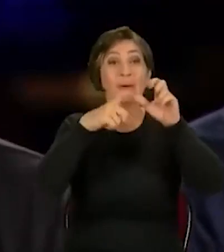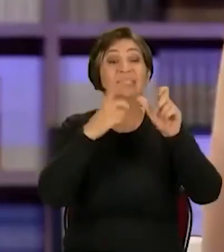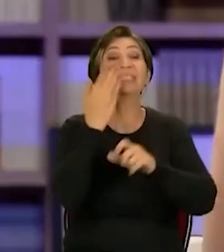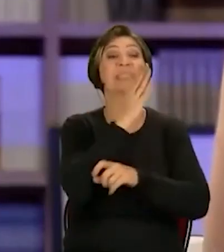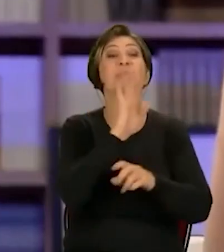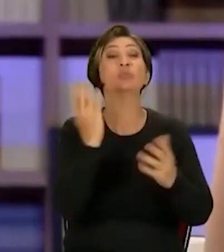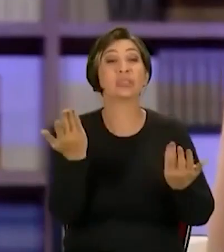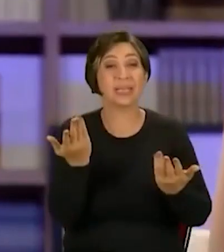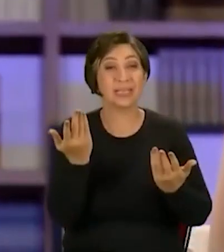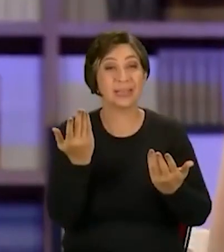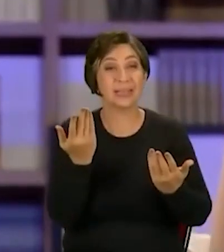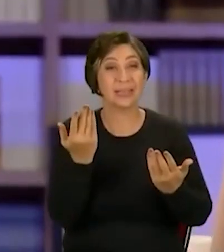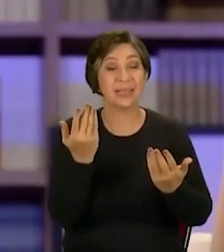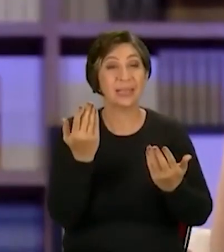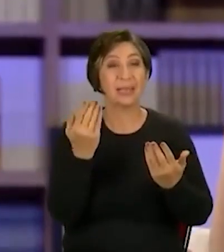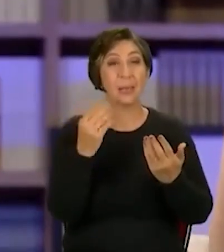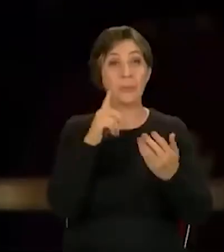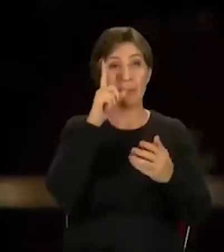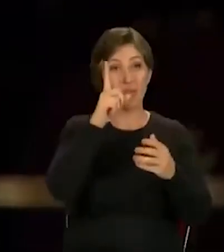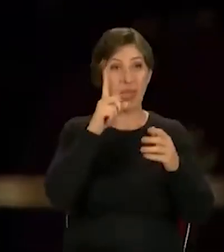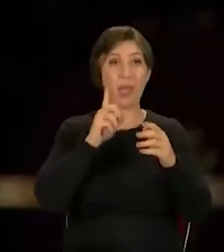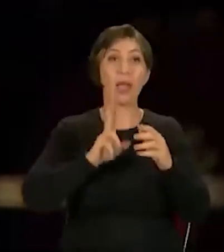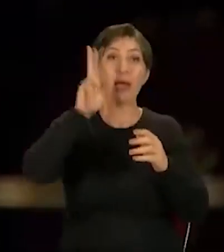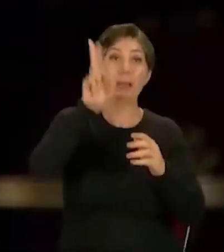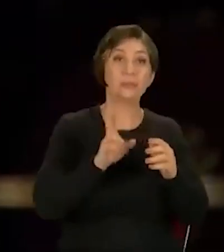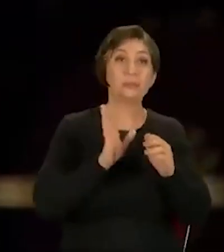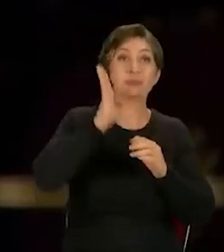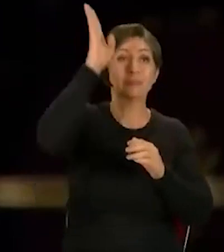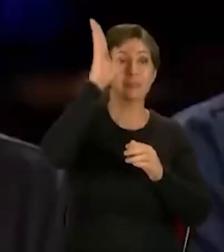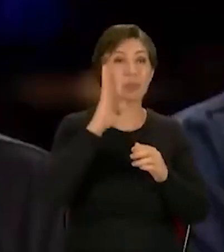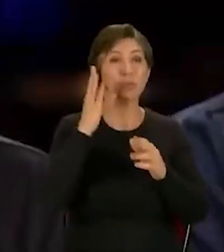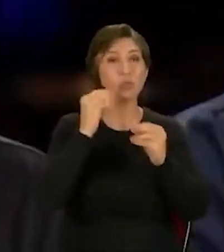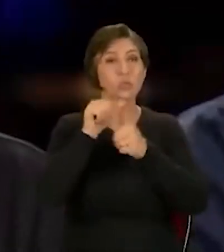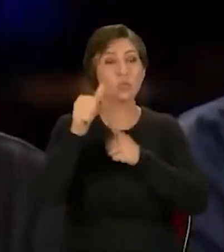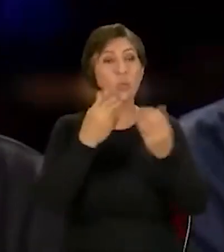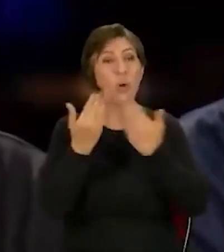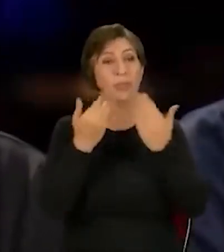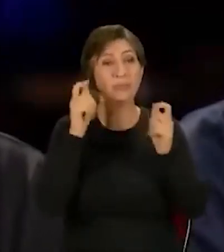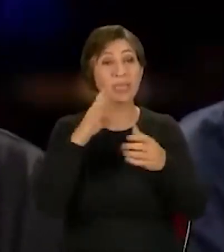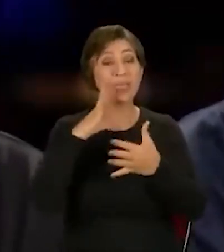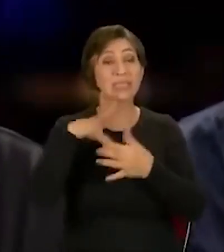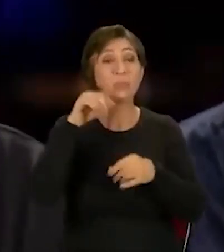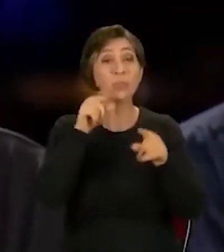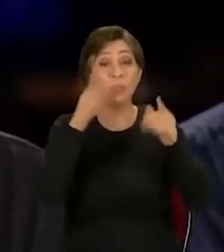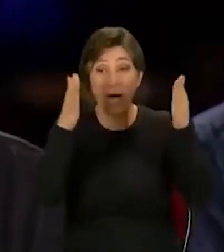gastronom arkadaşımızla Hasan Ali Öcer'le şeyden, Ege Üniversitesi'nden uzun süre bunun muhabbetini yaptık. İnsanların bu halde Mars'a gitmesi zaten mümkün